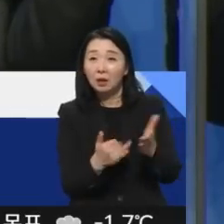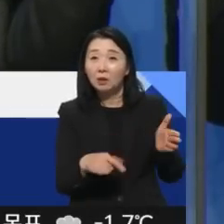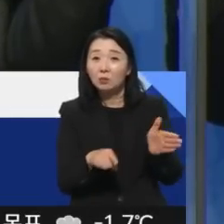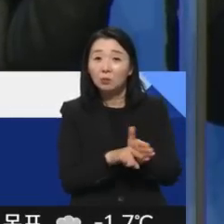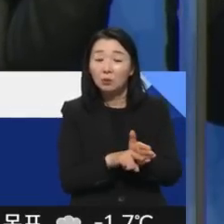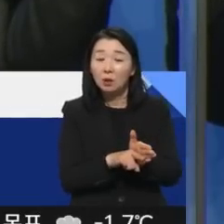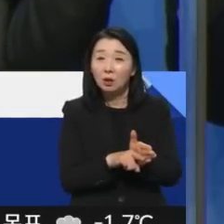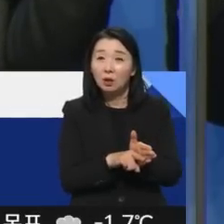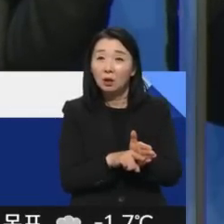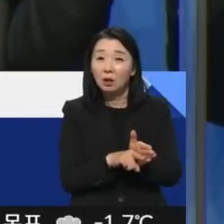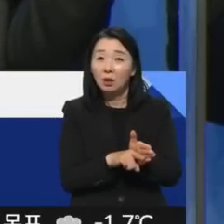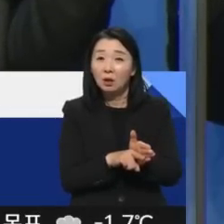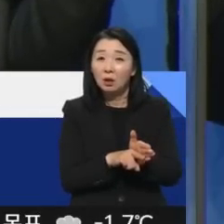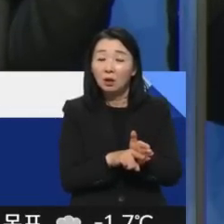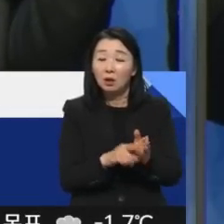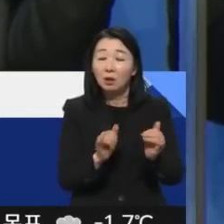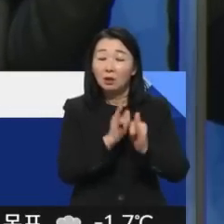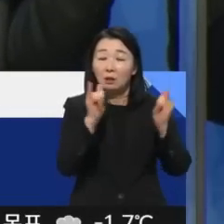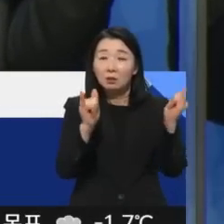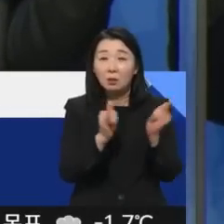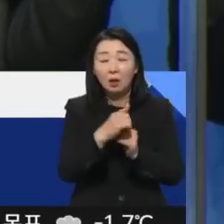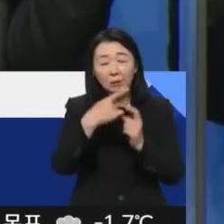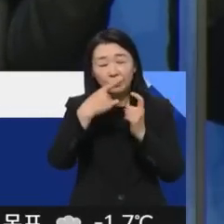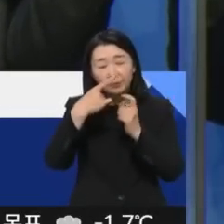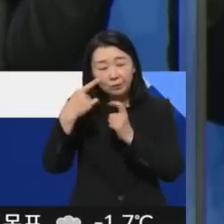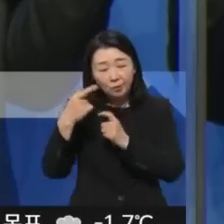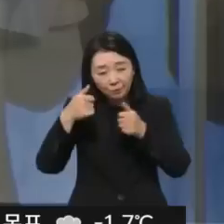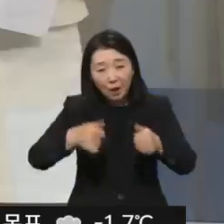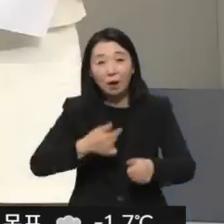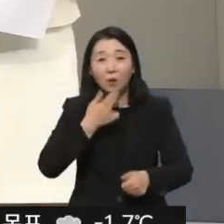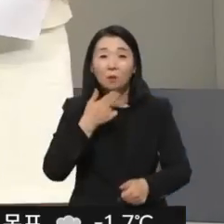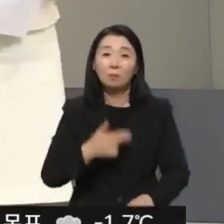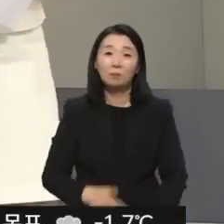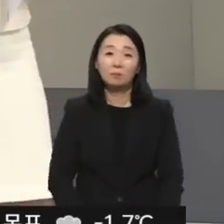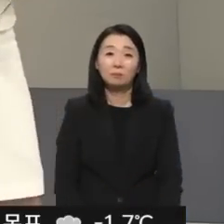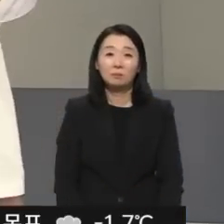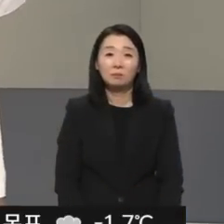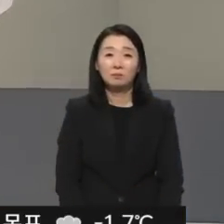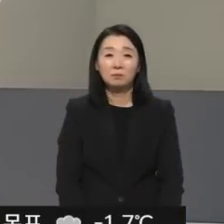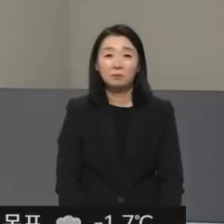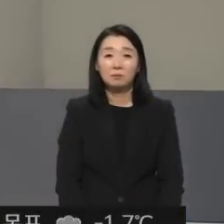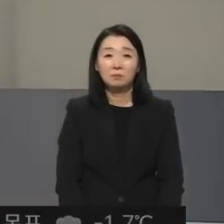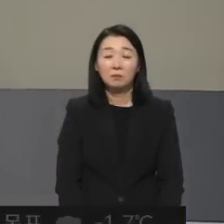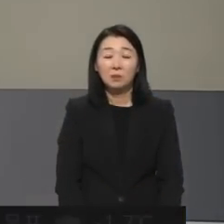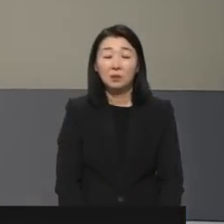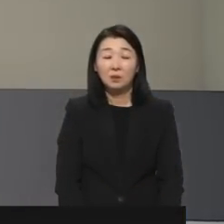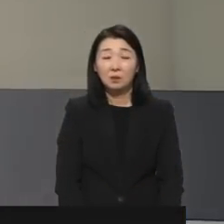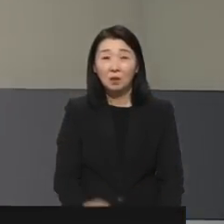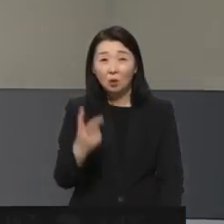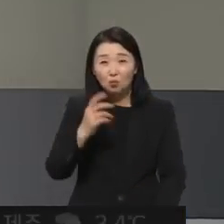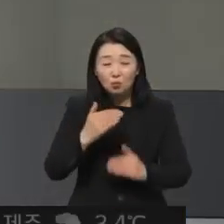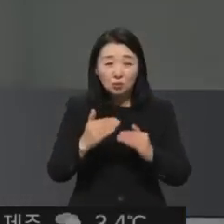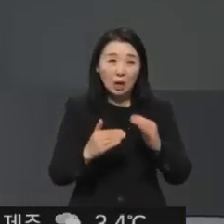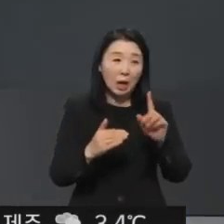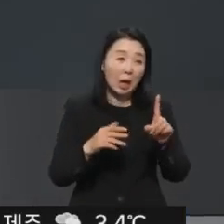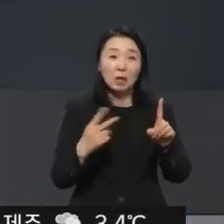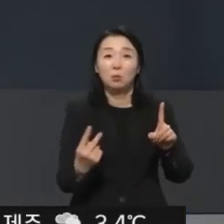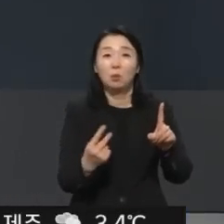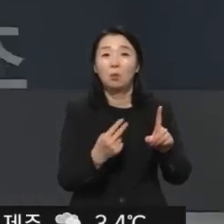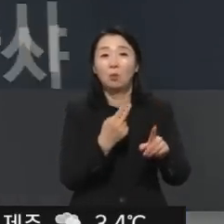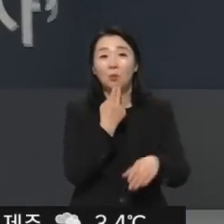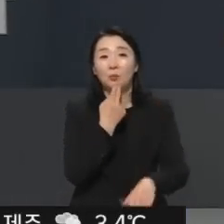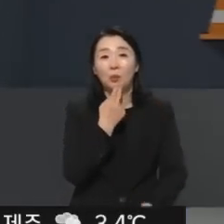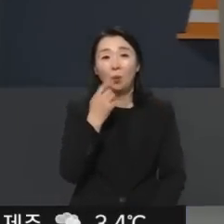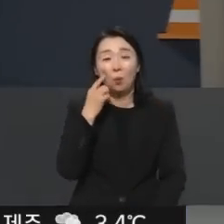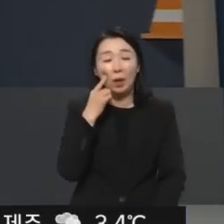제대로 된 사회적인 추모는 없었다고 보입니다. 네, 단 1도 진행되지 못한 국정조사 가장 큰